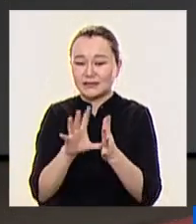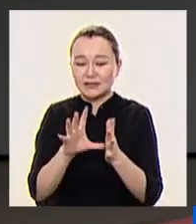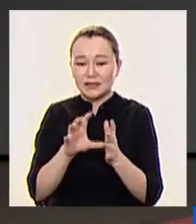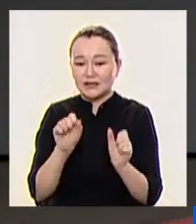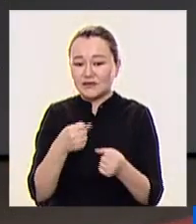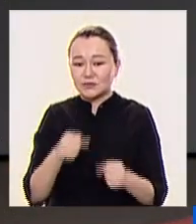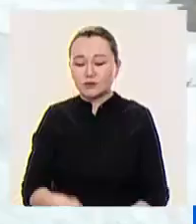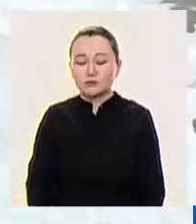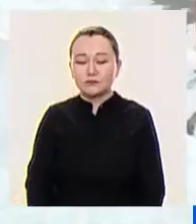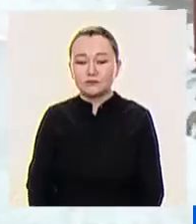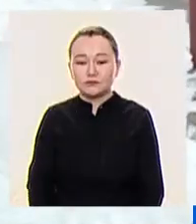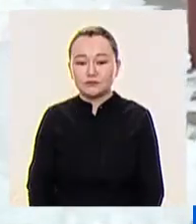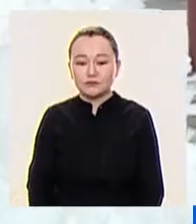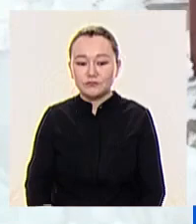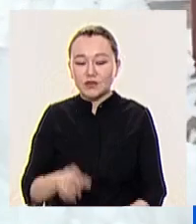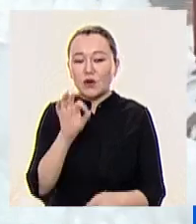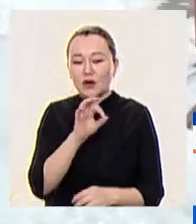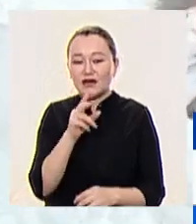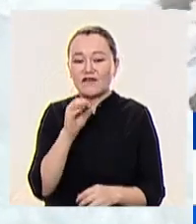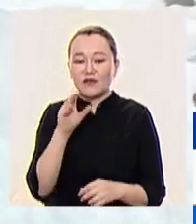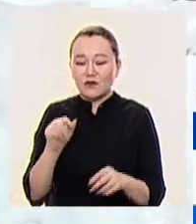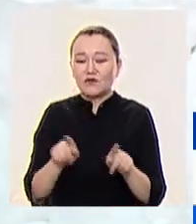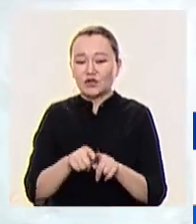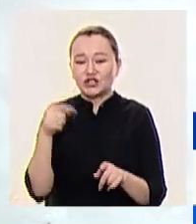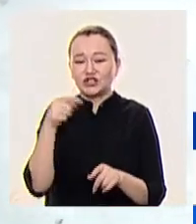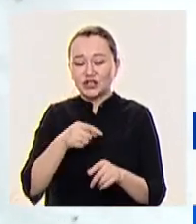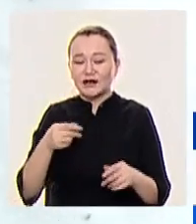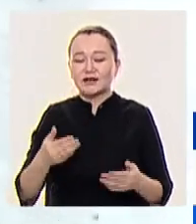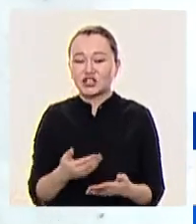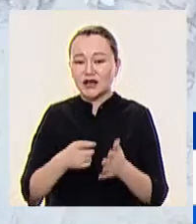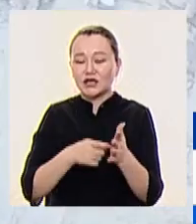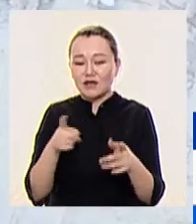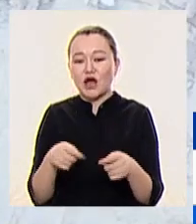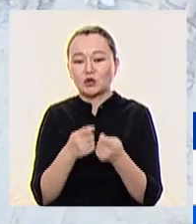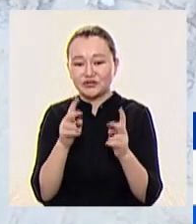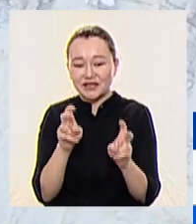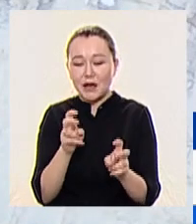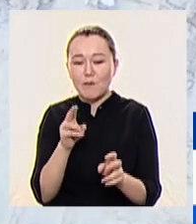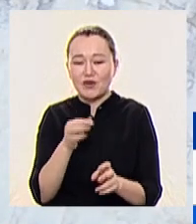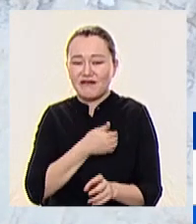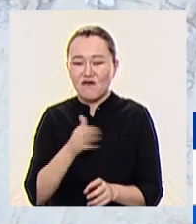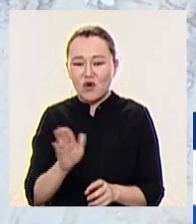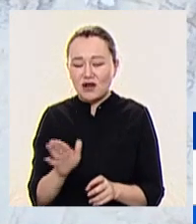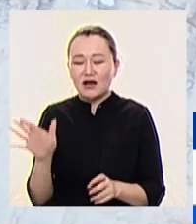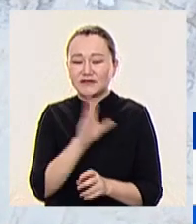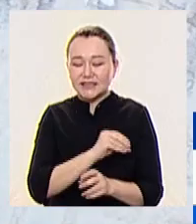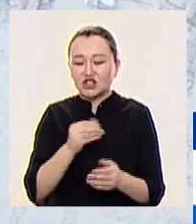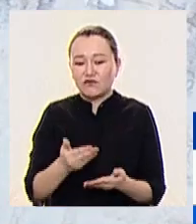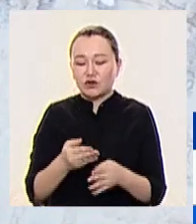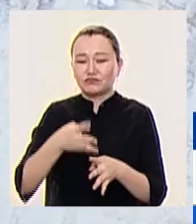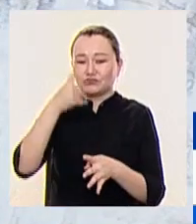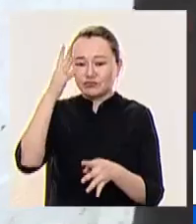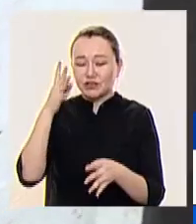выдерживают. Ольга Иванова, как и тысячи других карагандинцев, нарушительница поневоле. Живет в пятиэтажной хрущевке, где